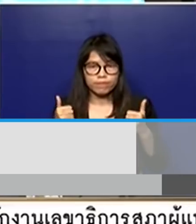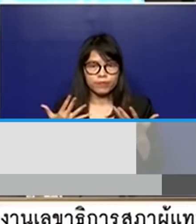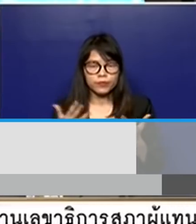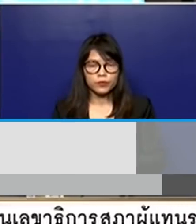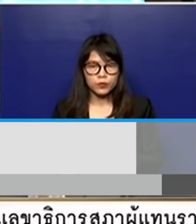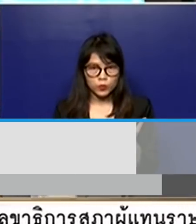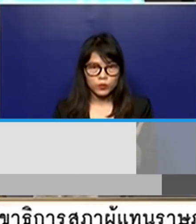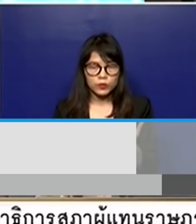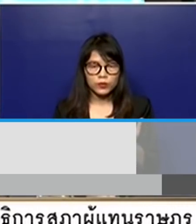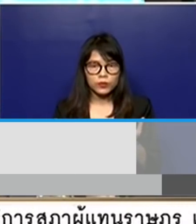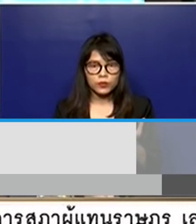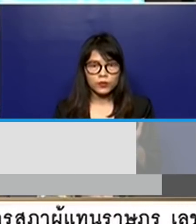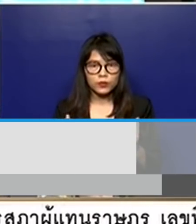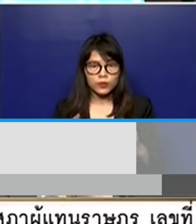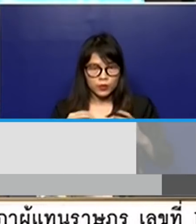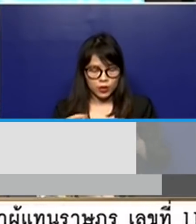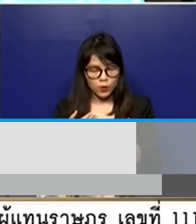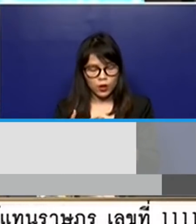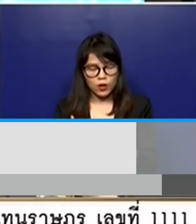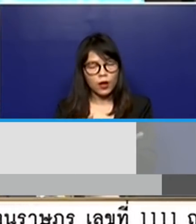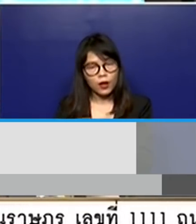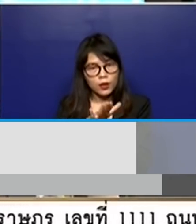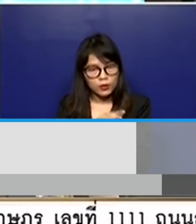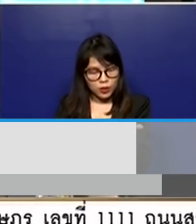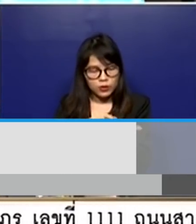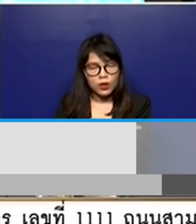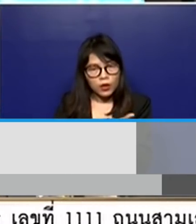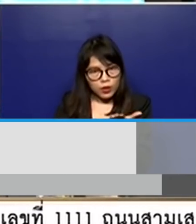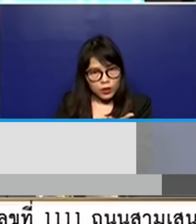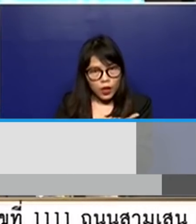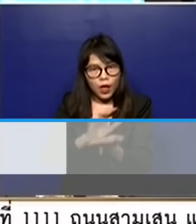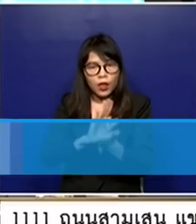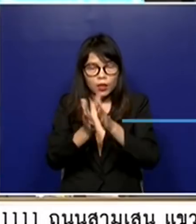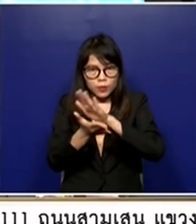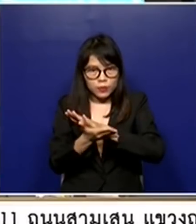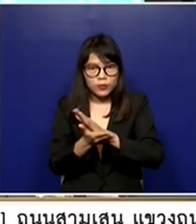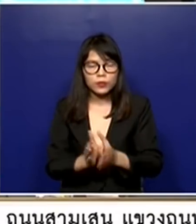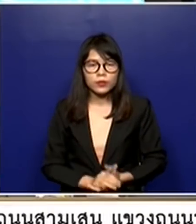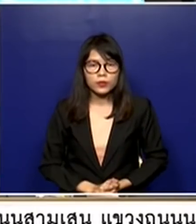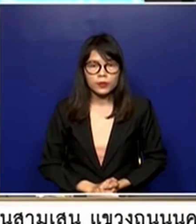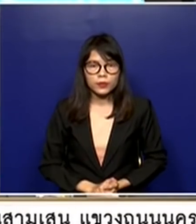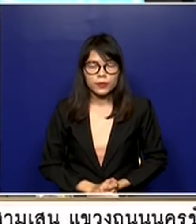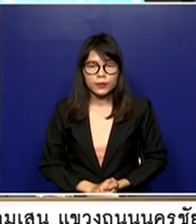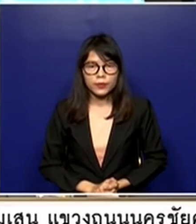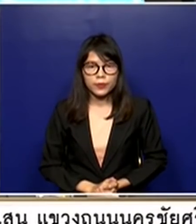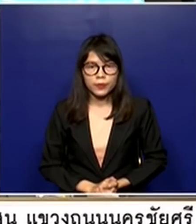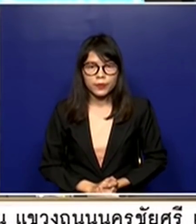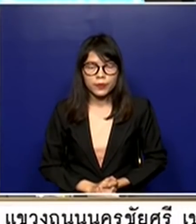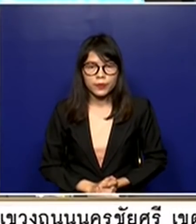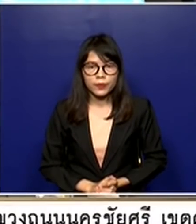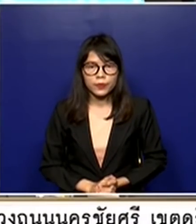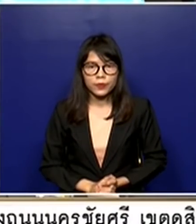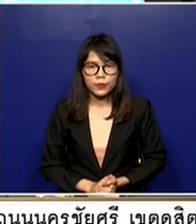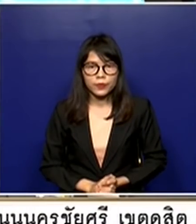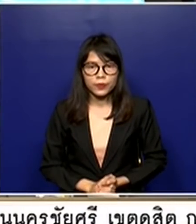ครับชัดเจนว่ายินดีว่าจะกลับไปแก้นะครับก็ผมก็ได้กราบที่ตักท่านว่าขอบพระคุ